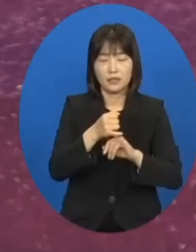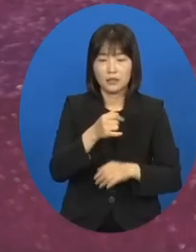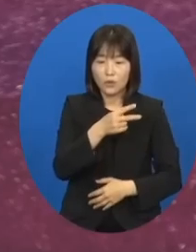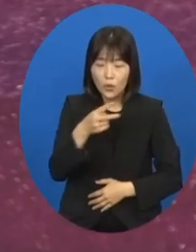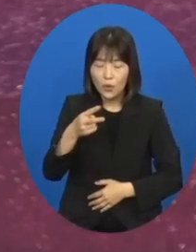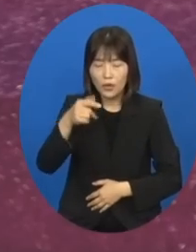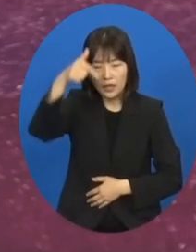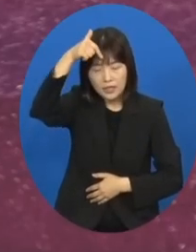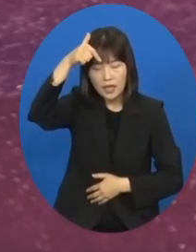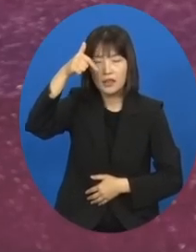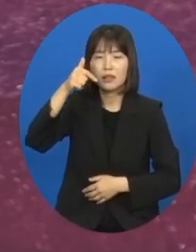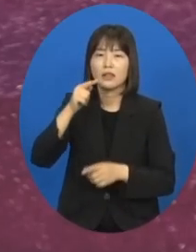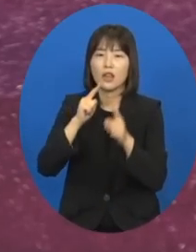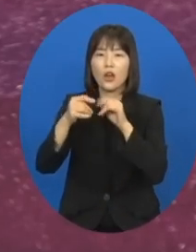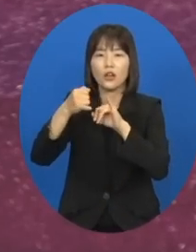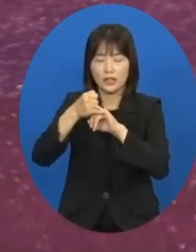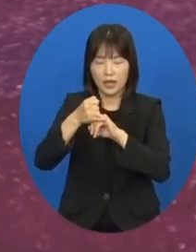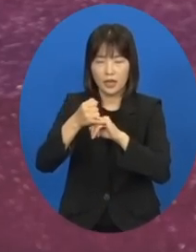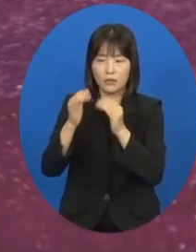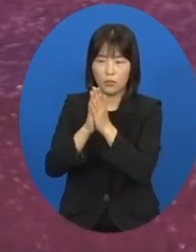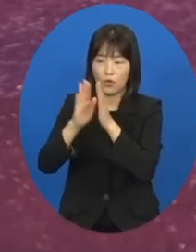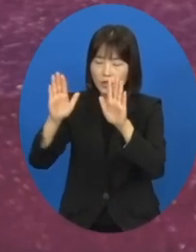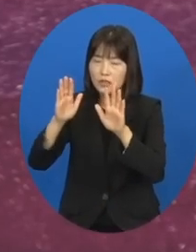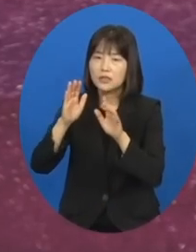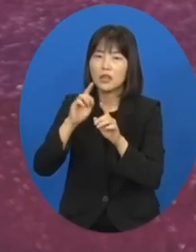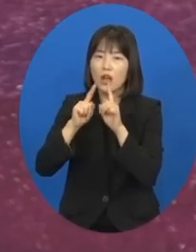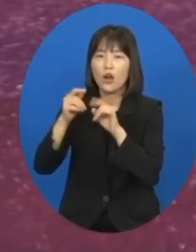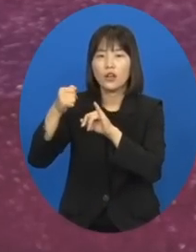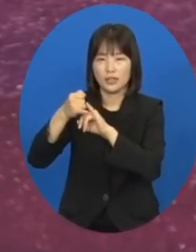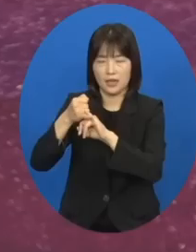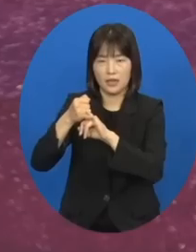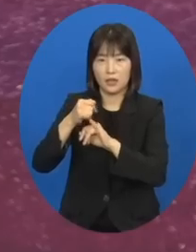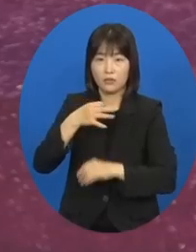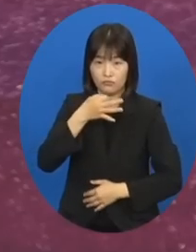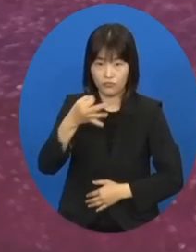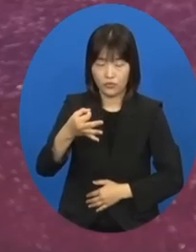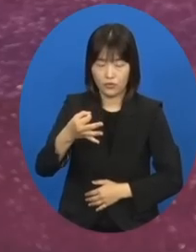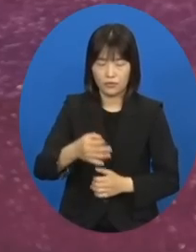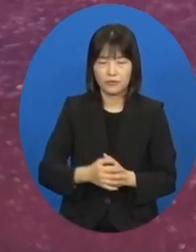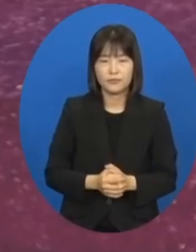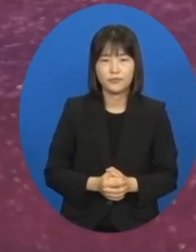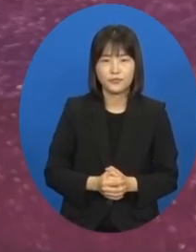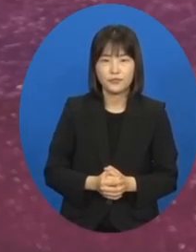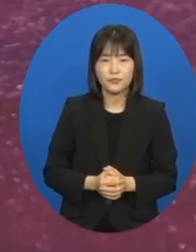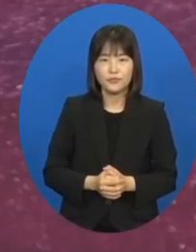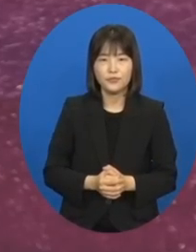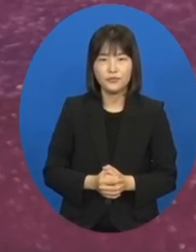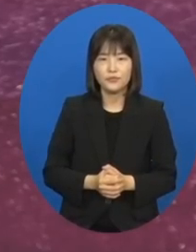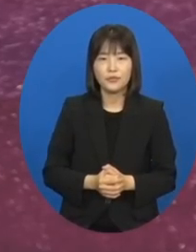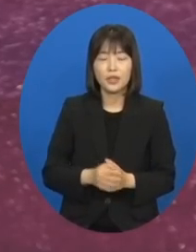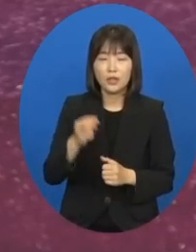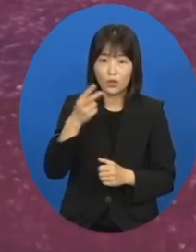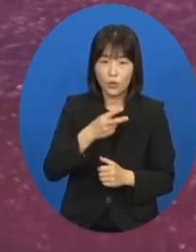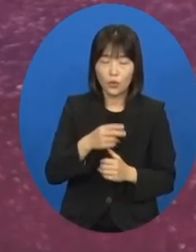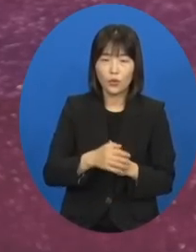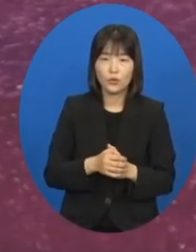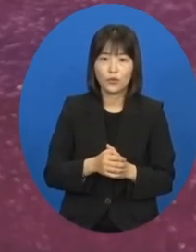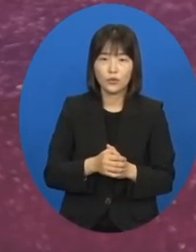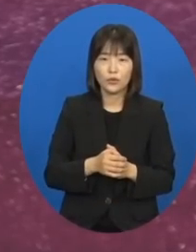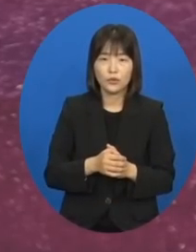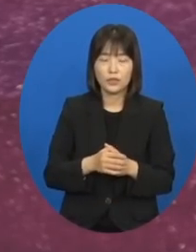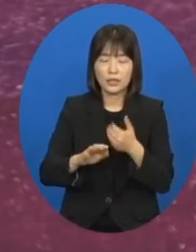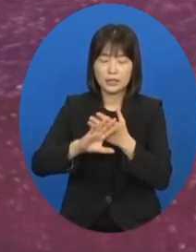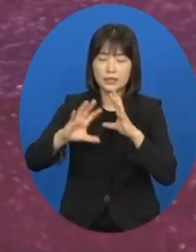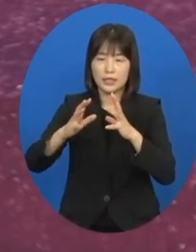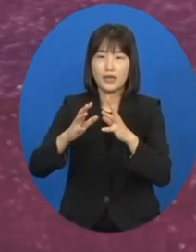혹은 모세의 언약이라고 그렇게 부르죠 그 언약의 중재자는 모세였습니다 그리고 대상은 이스라엘이었죠